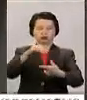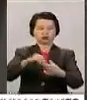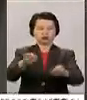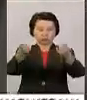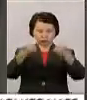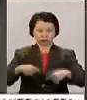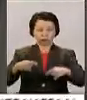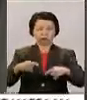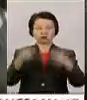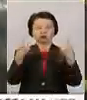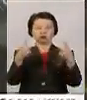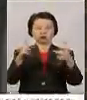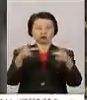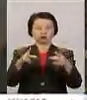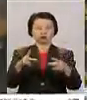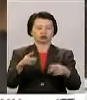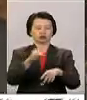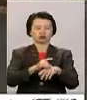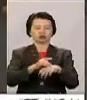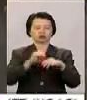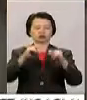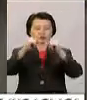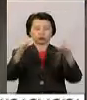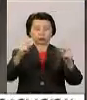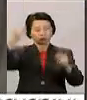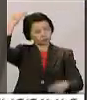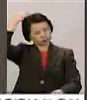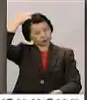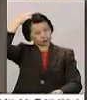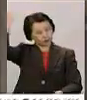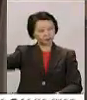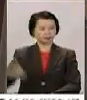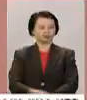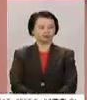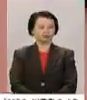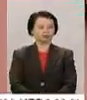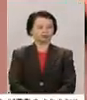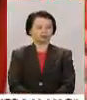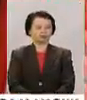datang terus ke butiknya di Pucung Jaya, Selangor.